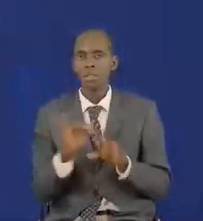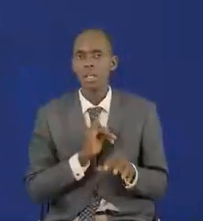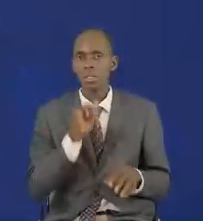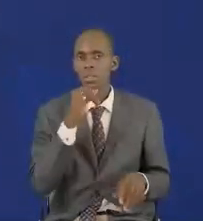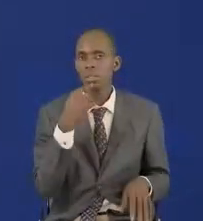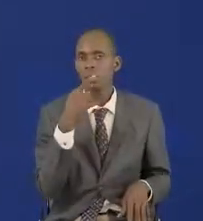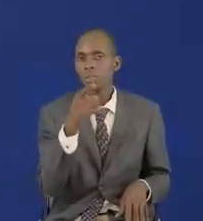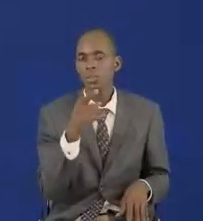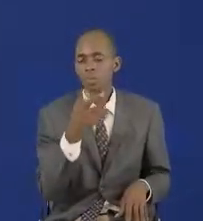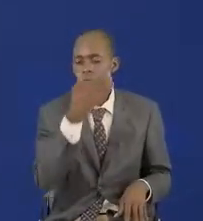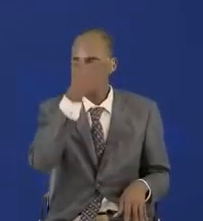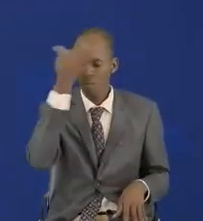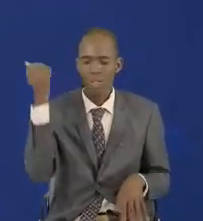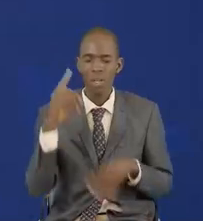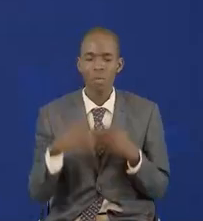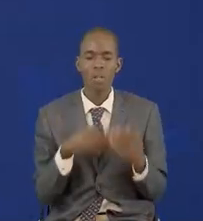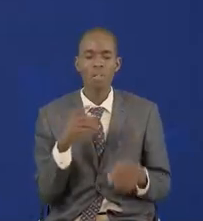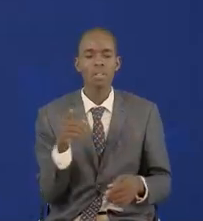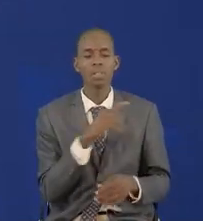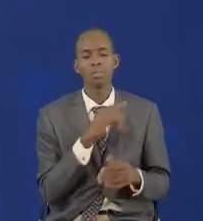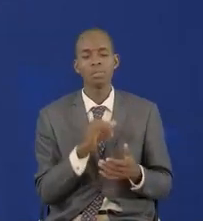faut oublier les